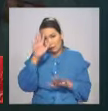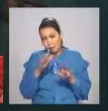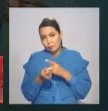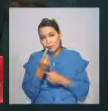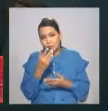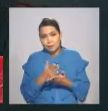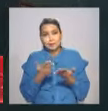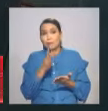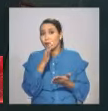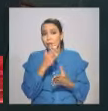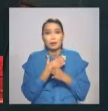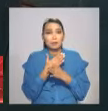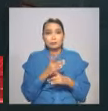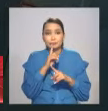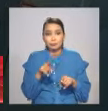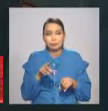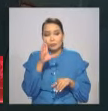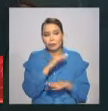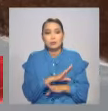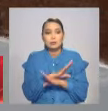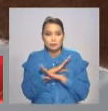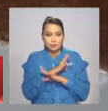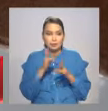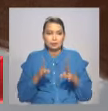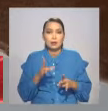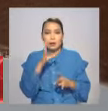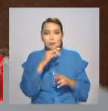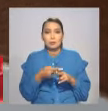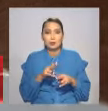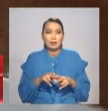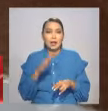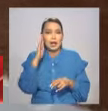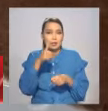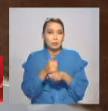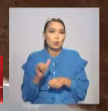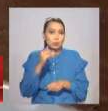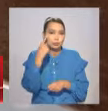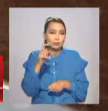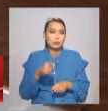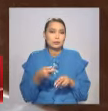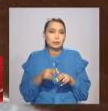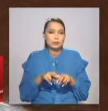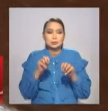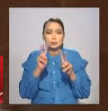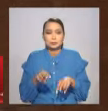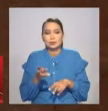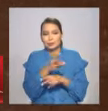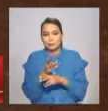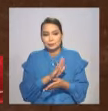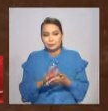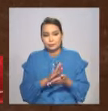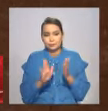если вовремя не оказать помощь, дело может закончиться смертью. В Акимате Уральска сообщили, что в этом доме проведут специальную